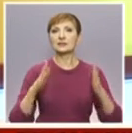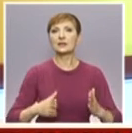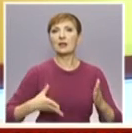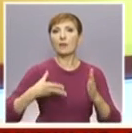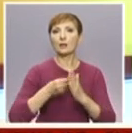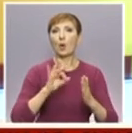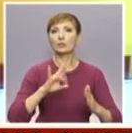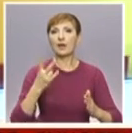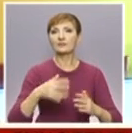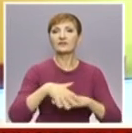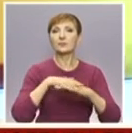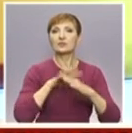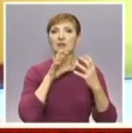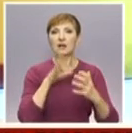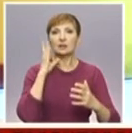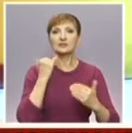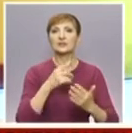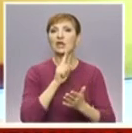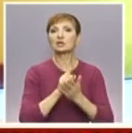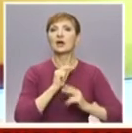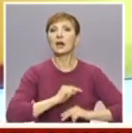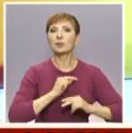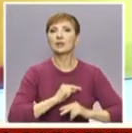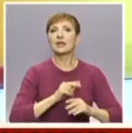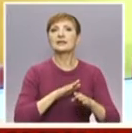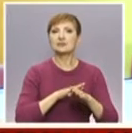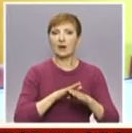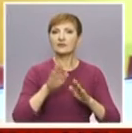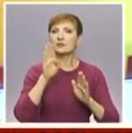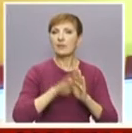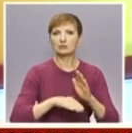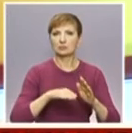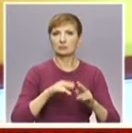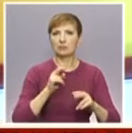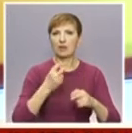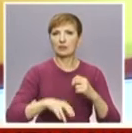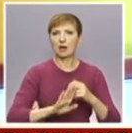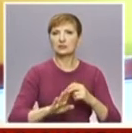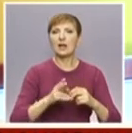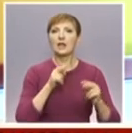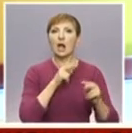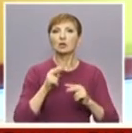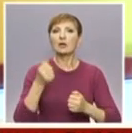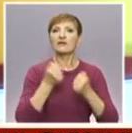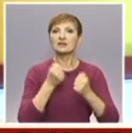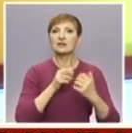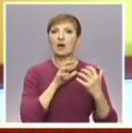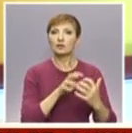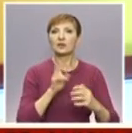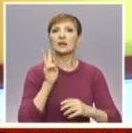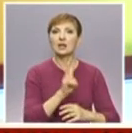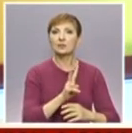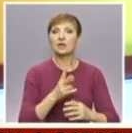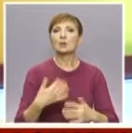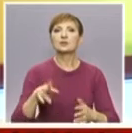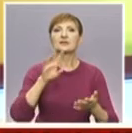Терминалы оплаты ОНАЙ в общественном транспорте Алматы теперь должны заработать исправно и безотказно. Для контроля к водителям автобусов и